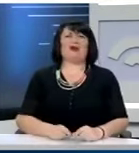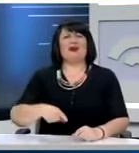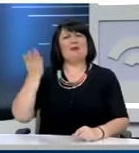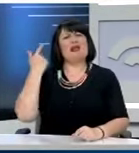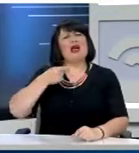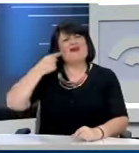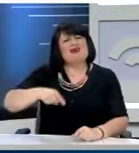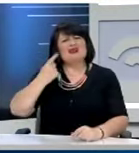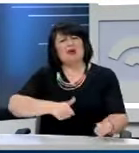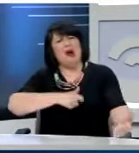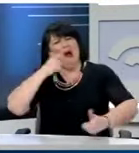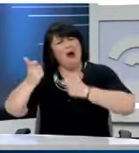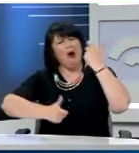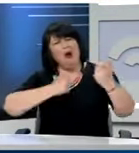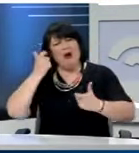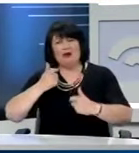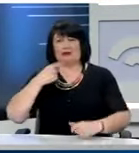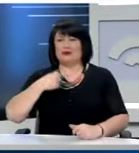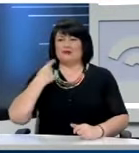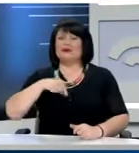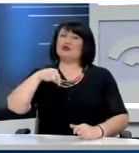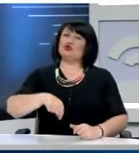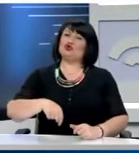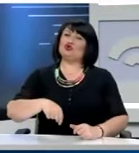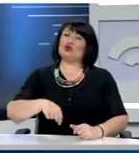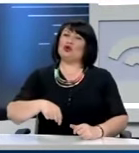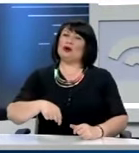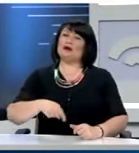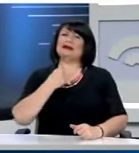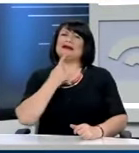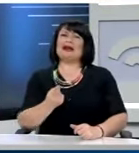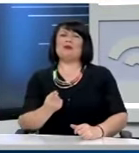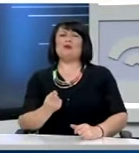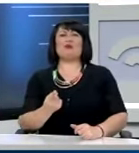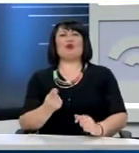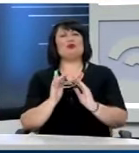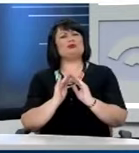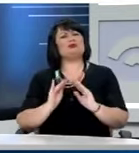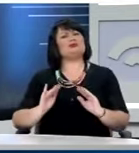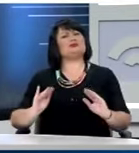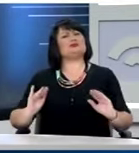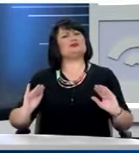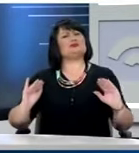των Κραυγών σε μια, ας το έλεγα, θεσμική αταραξία.